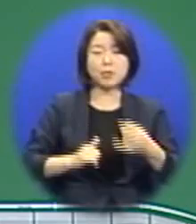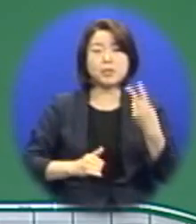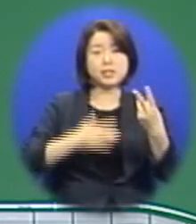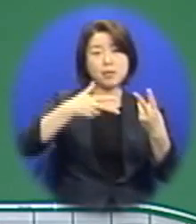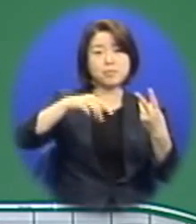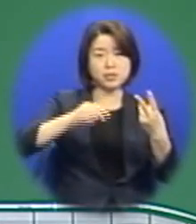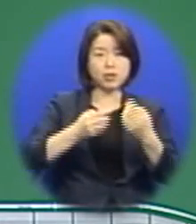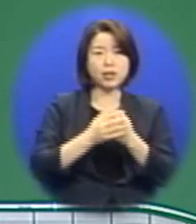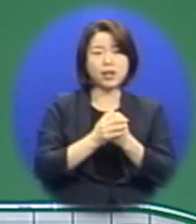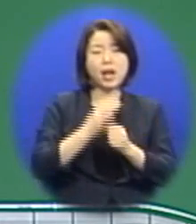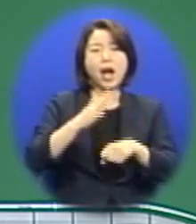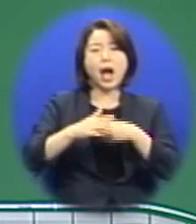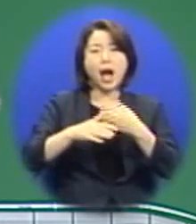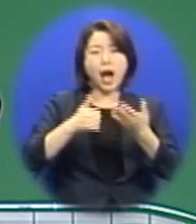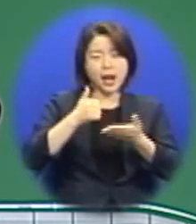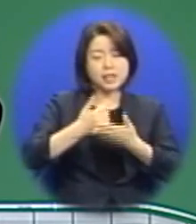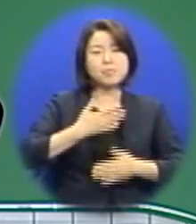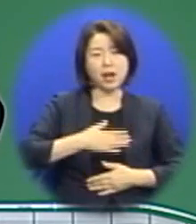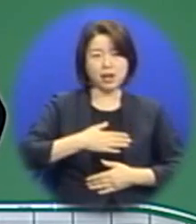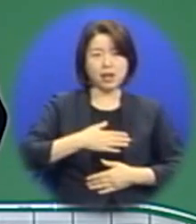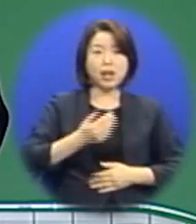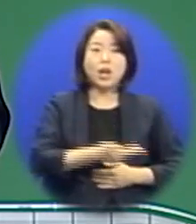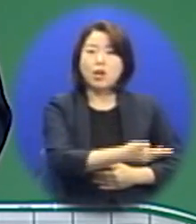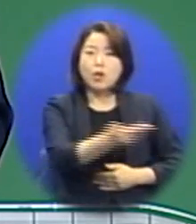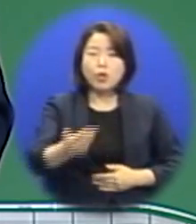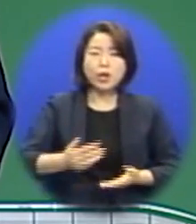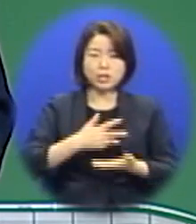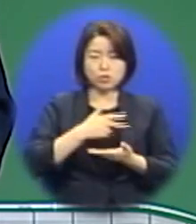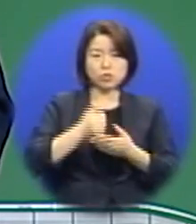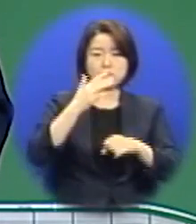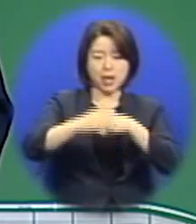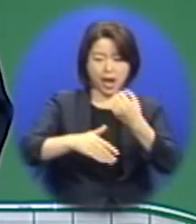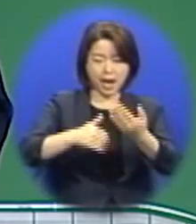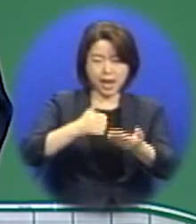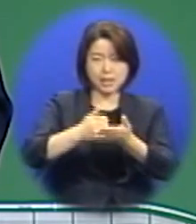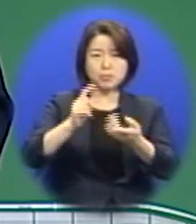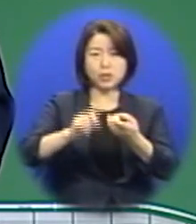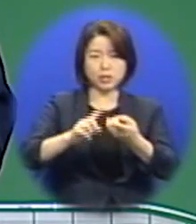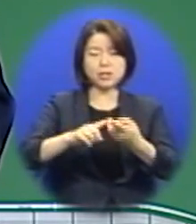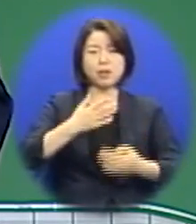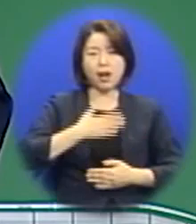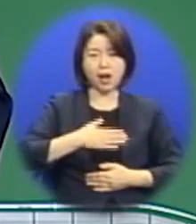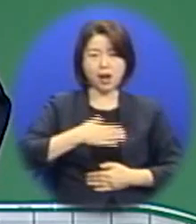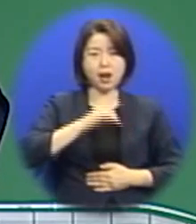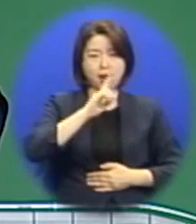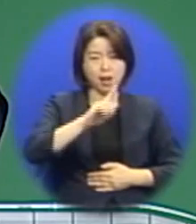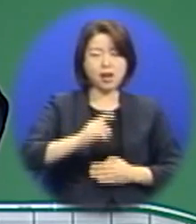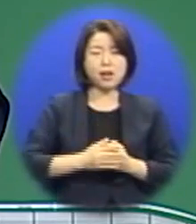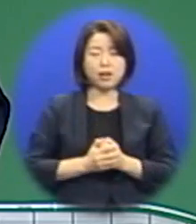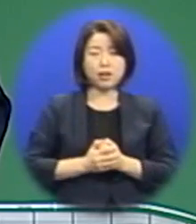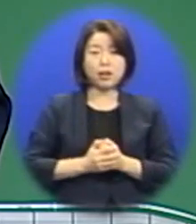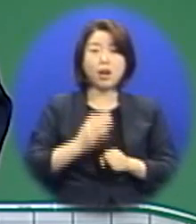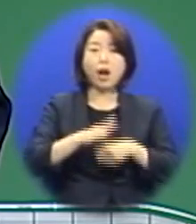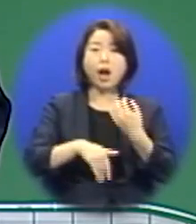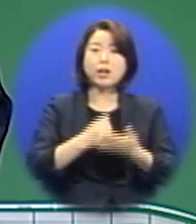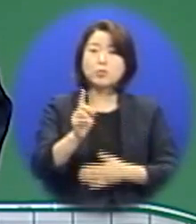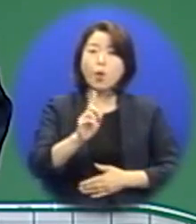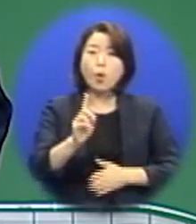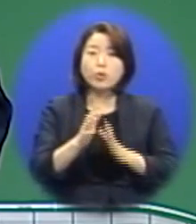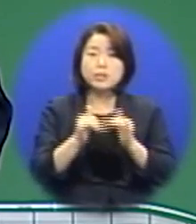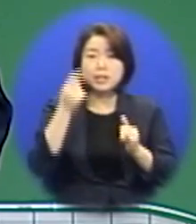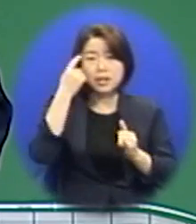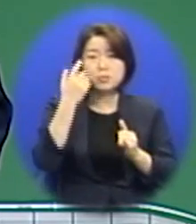말씀하는 겁니다. 너희는 주님이 하나님이심을 알아라. 하나님이 어떤 분이시죠? 그가